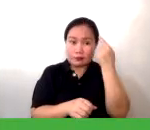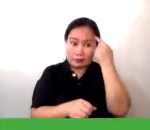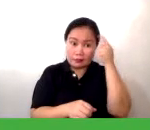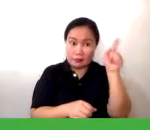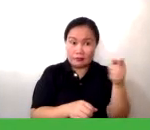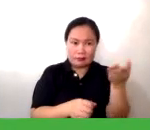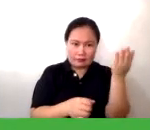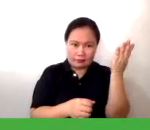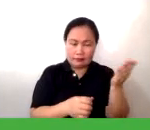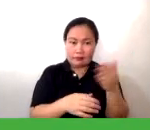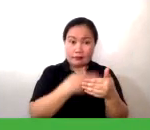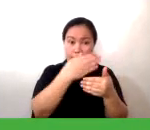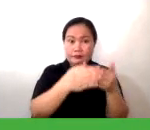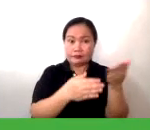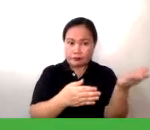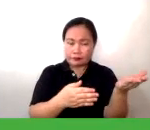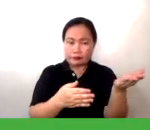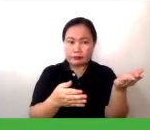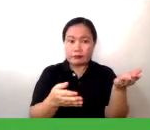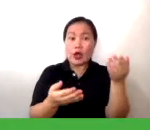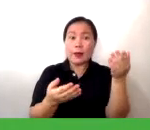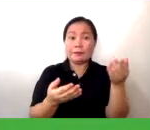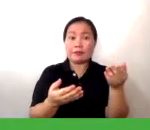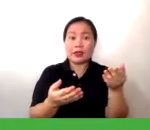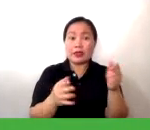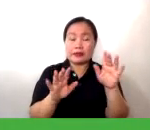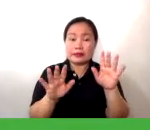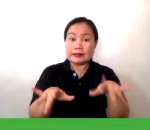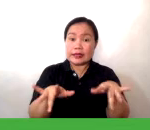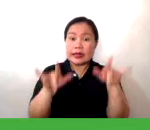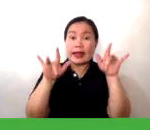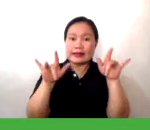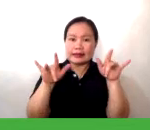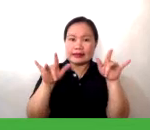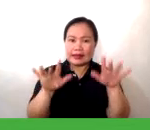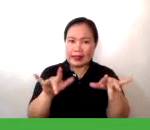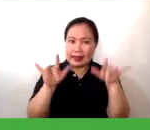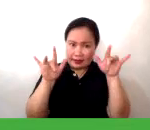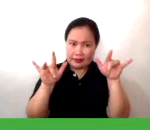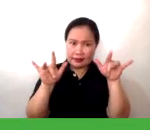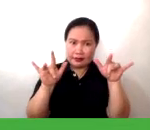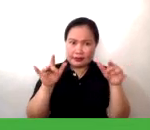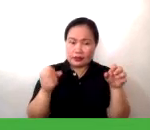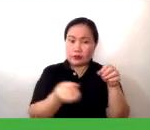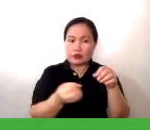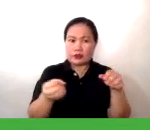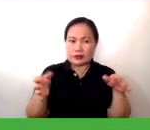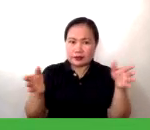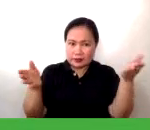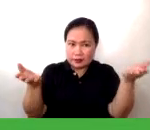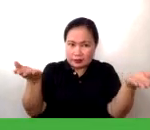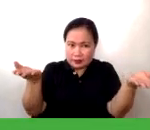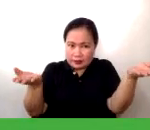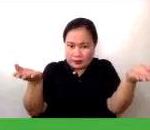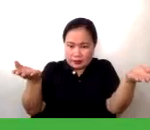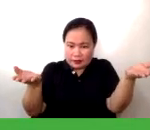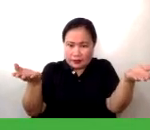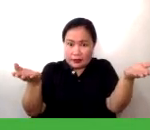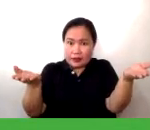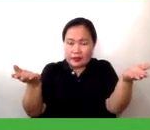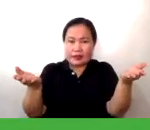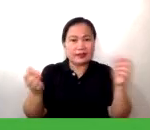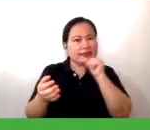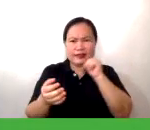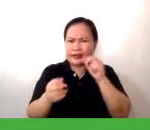So, ito po yon yung balance. Okay? So, kapag mas lighter yung ating object, balance po ang ginagamit